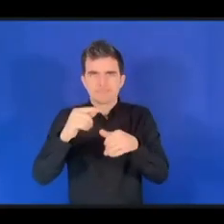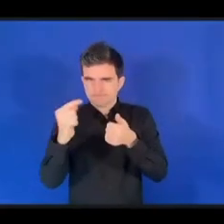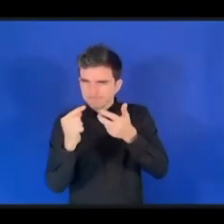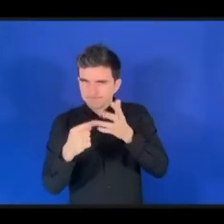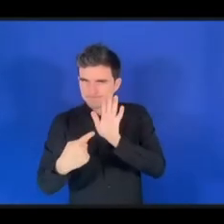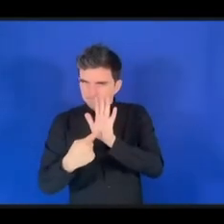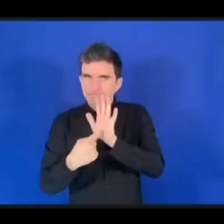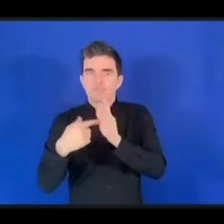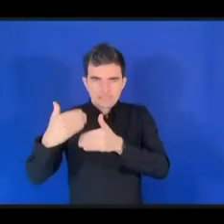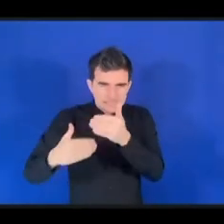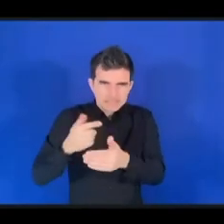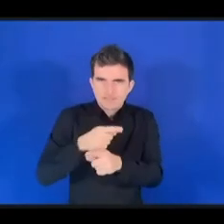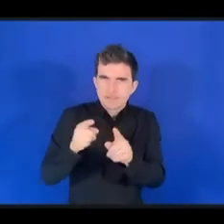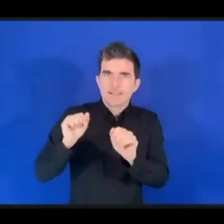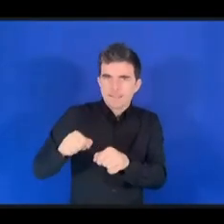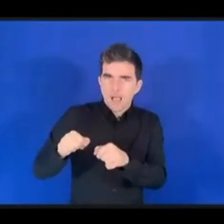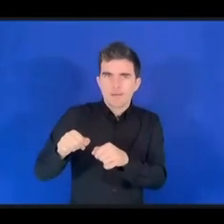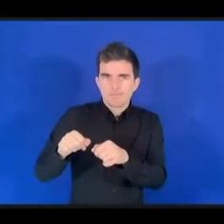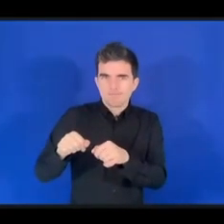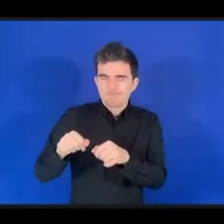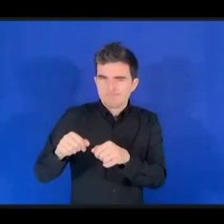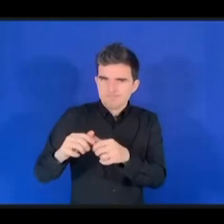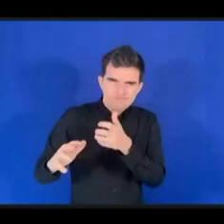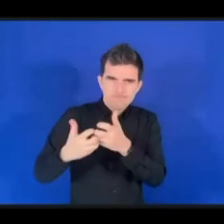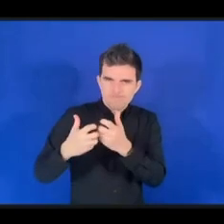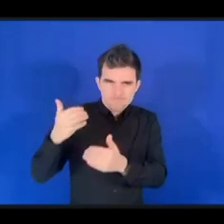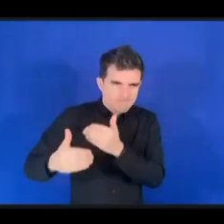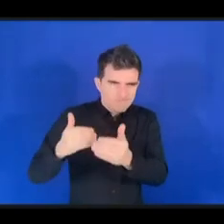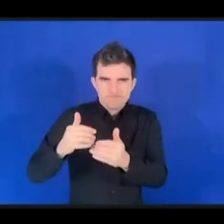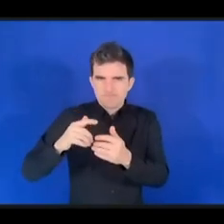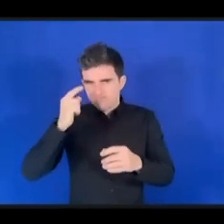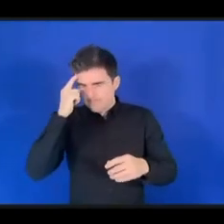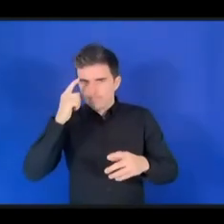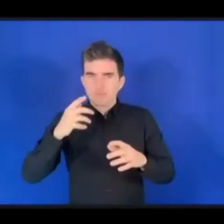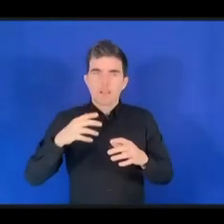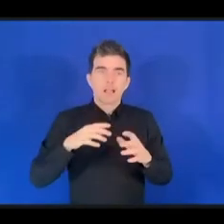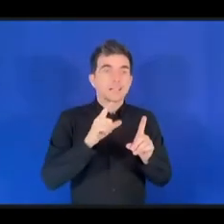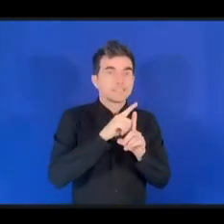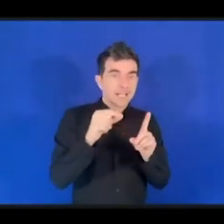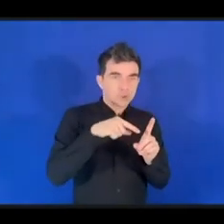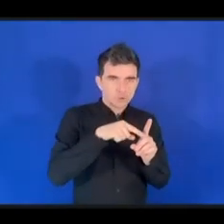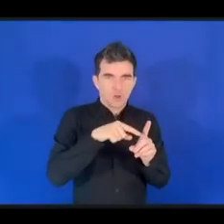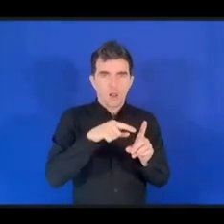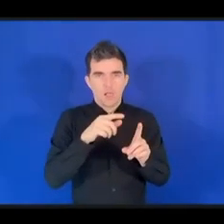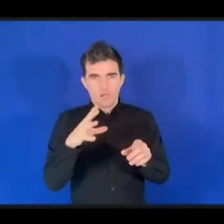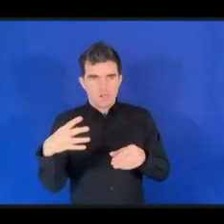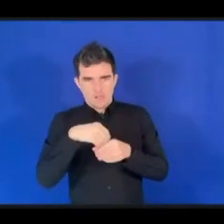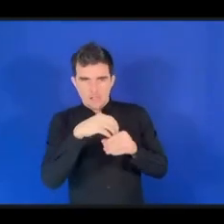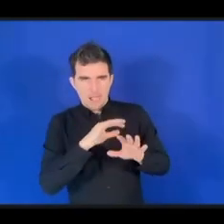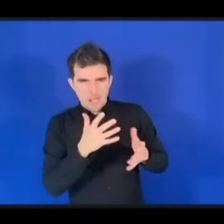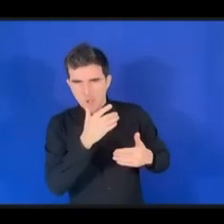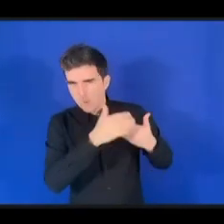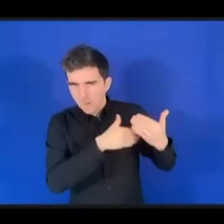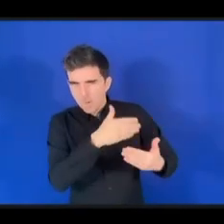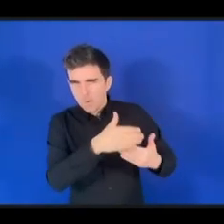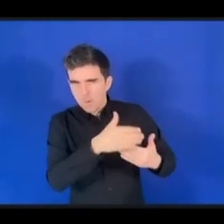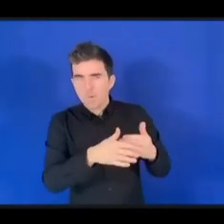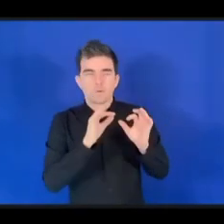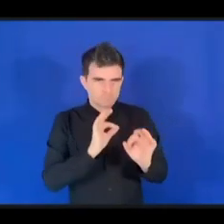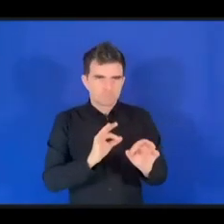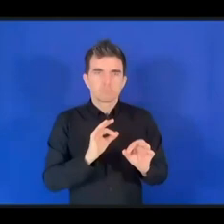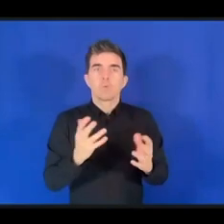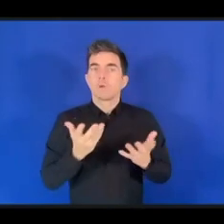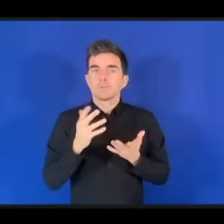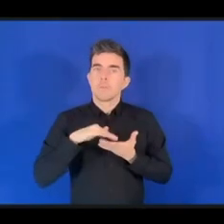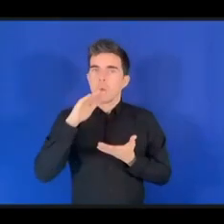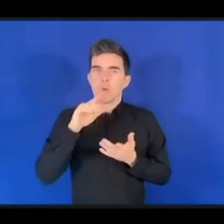我讲到就是在 EXIT 举行的公民社会交流的活动，那么我们需要技